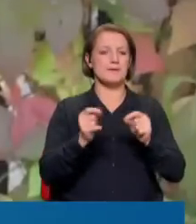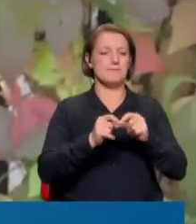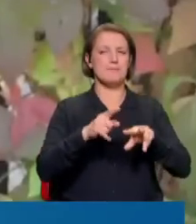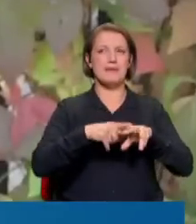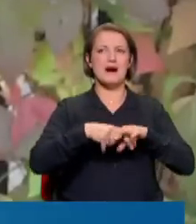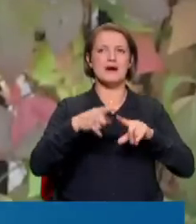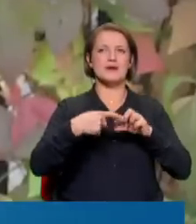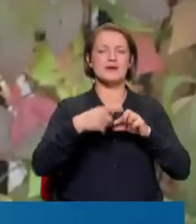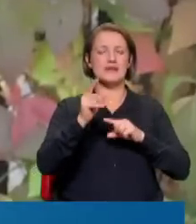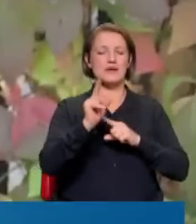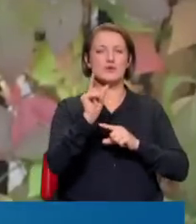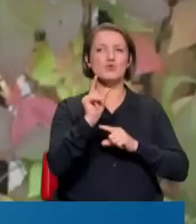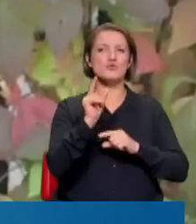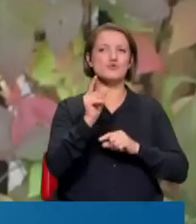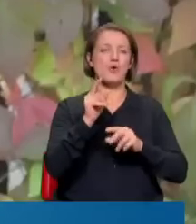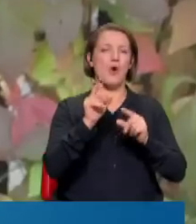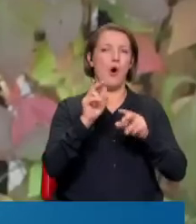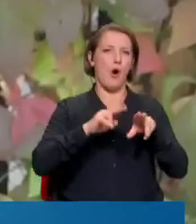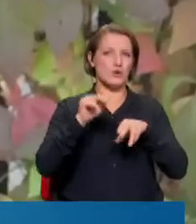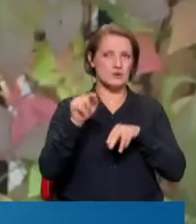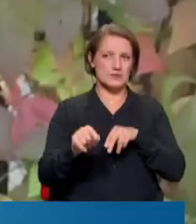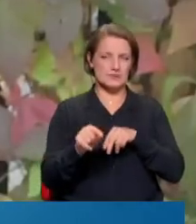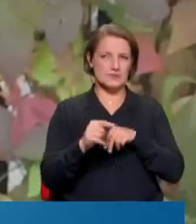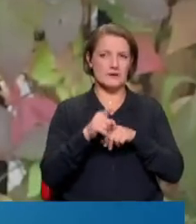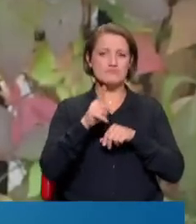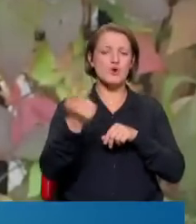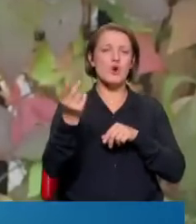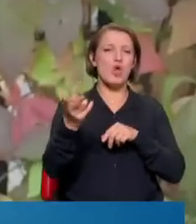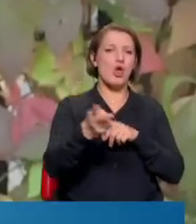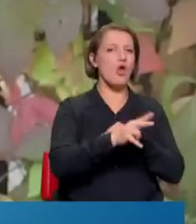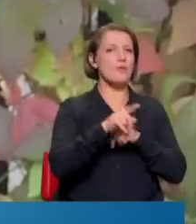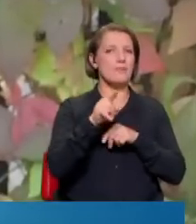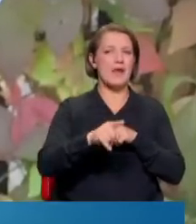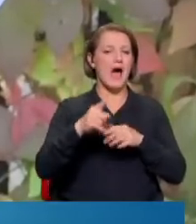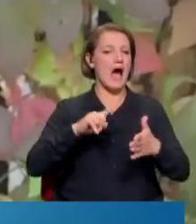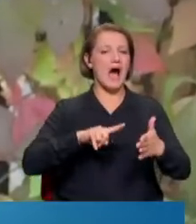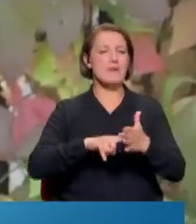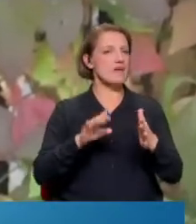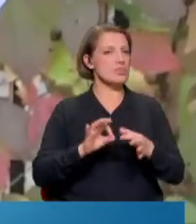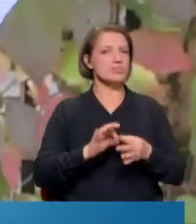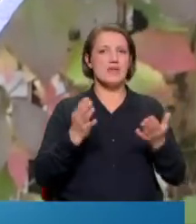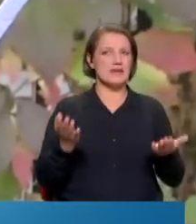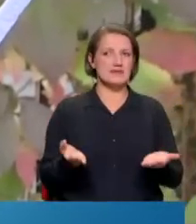Bahriye ve diğerleri bu cinayetlerde Amaç